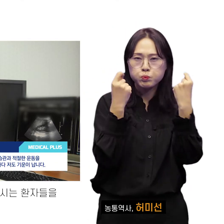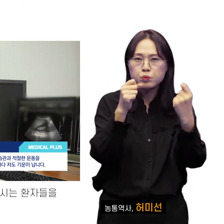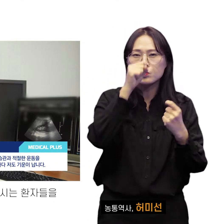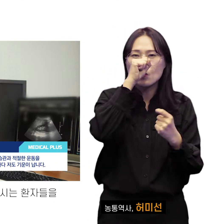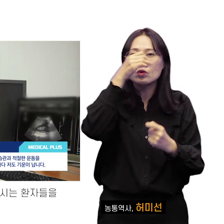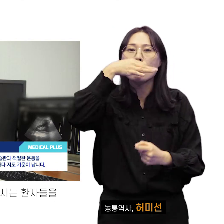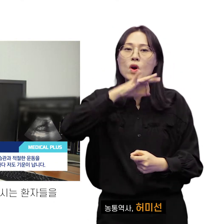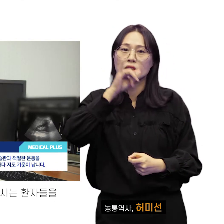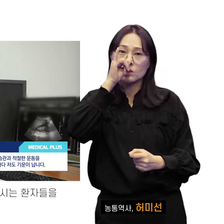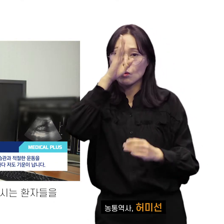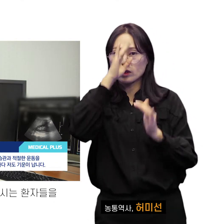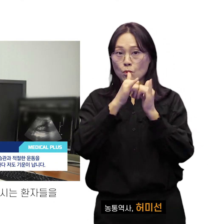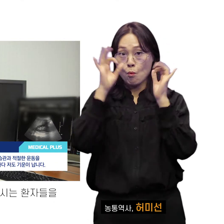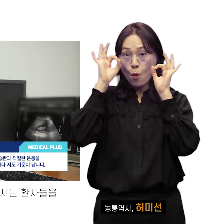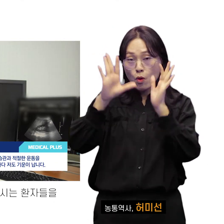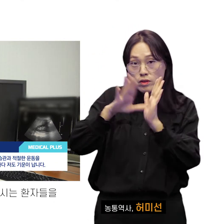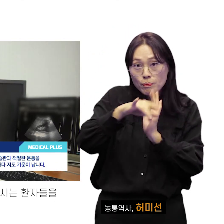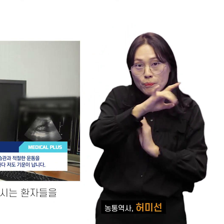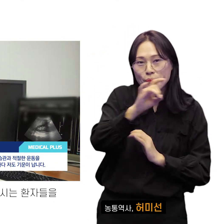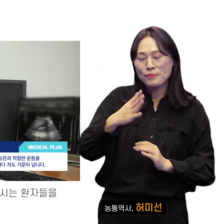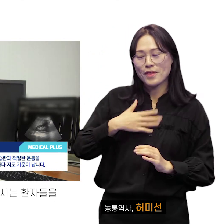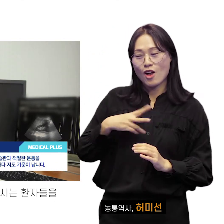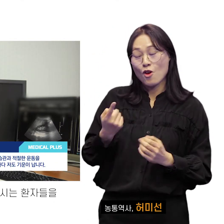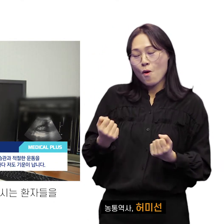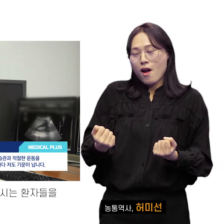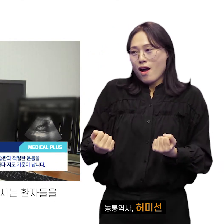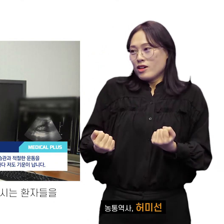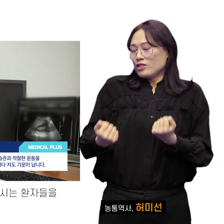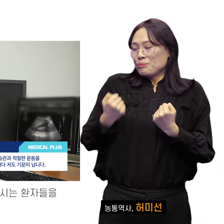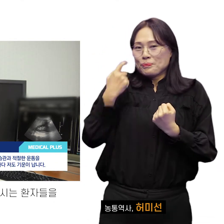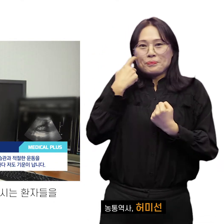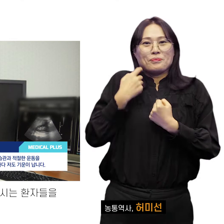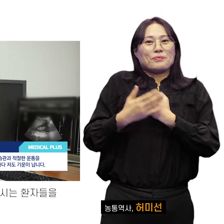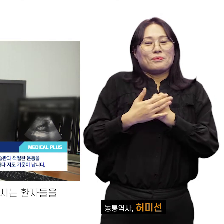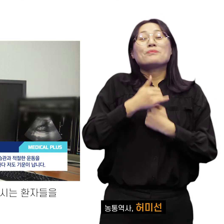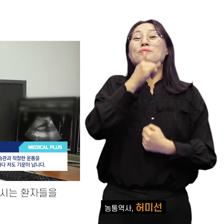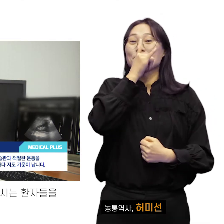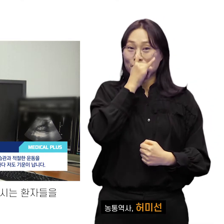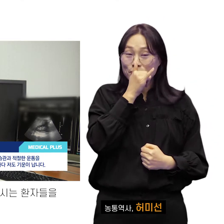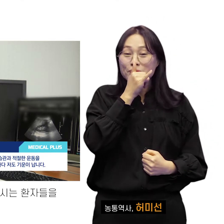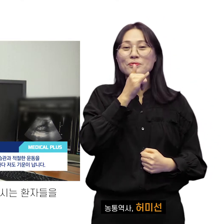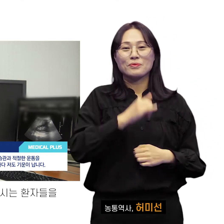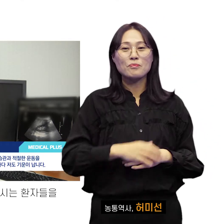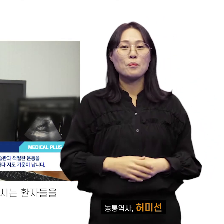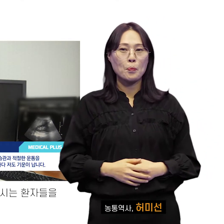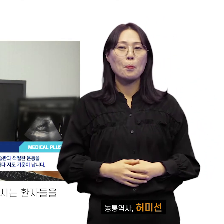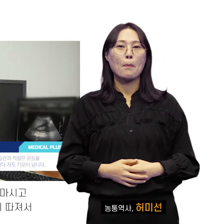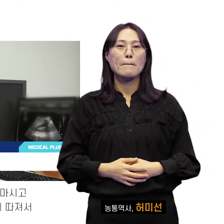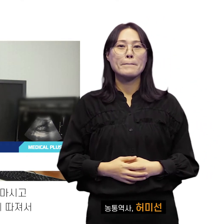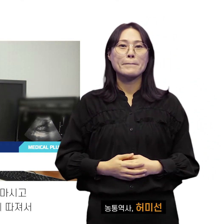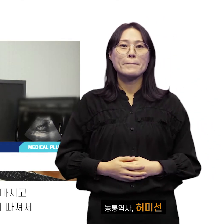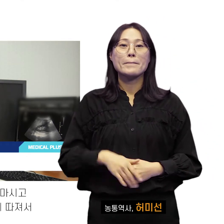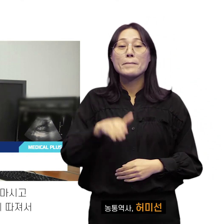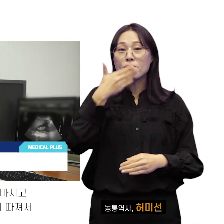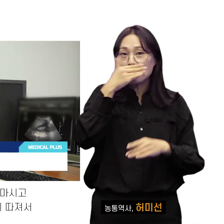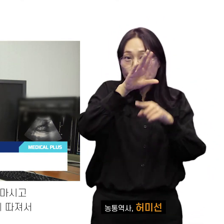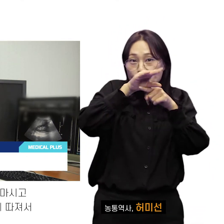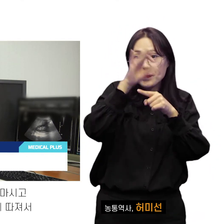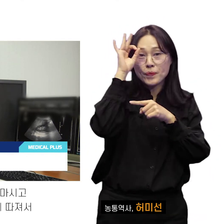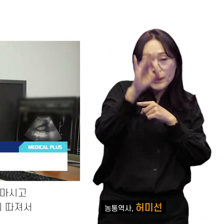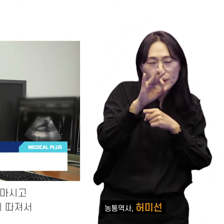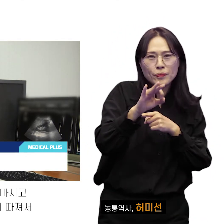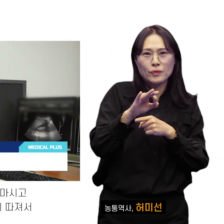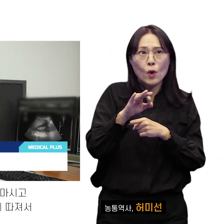않고 꾸준히 유지하셔서 좋은 결과를 얻으시는 환자들을 볼 때마다 저도 기운이 납니다. 먹방을